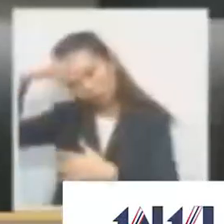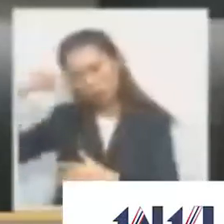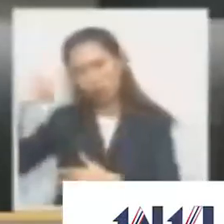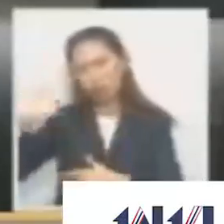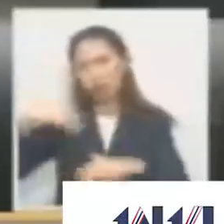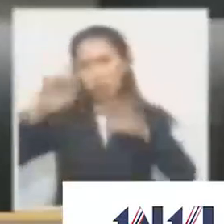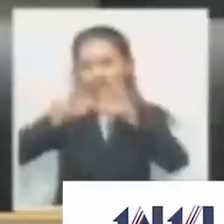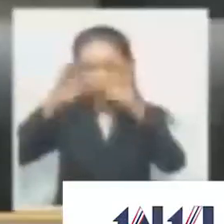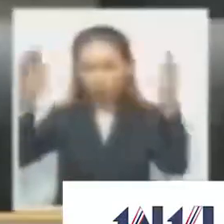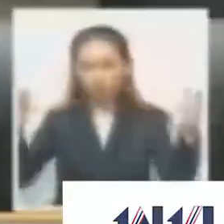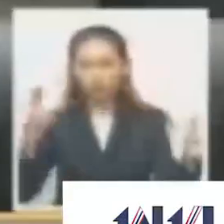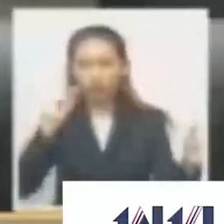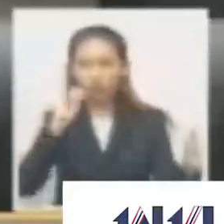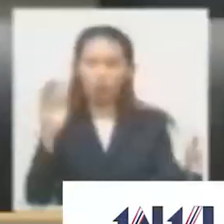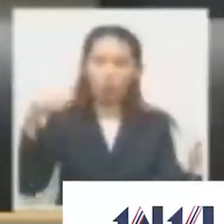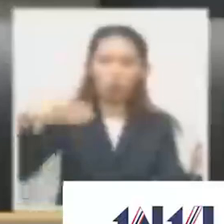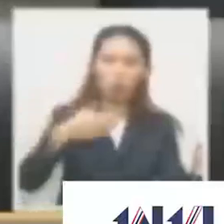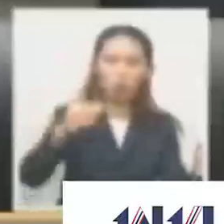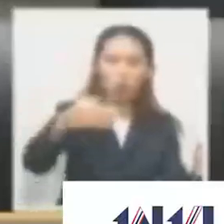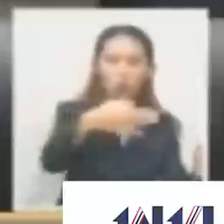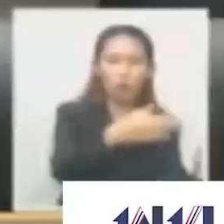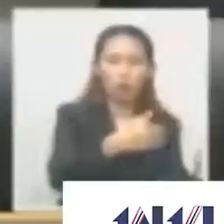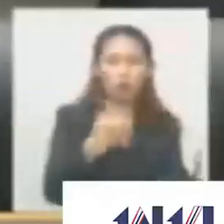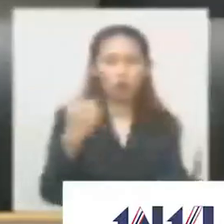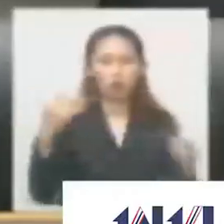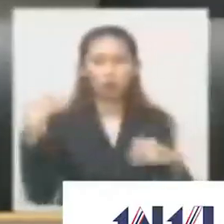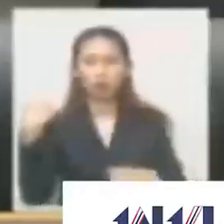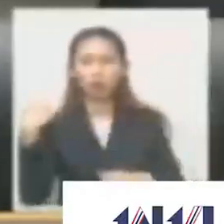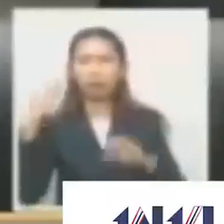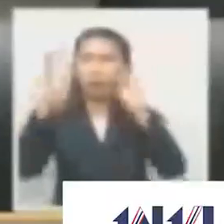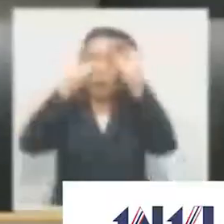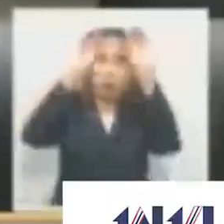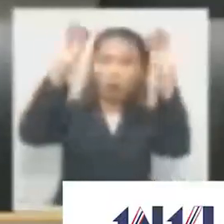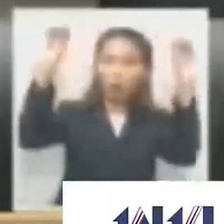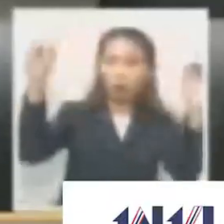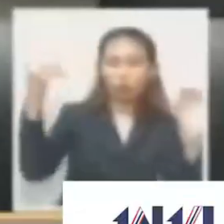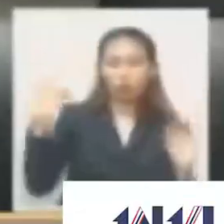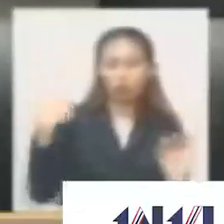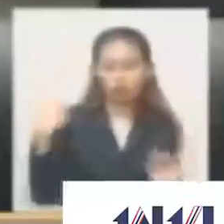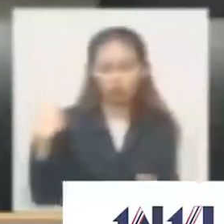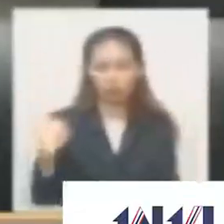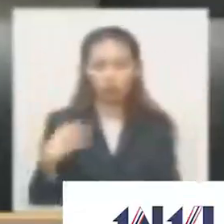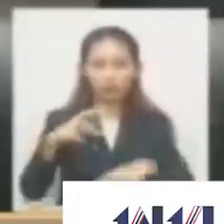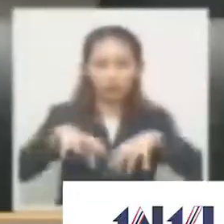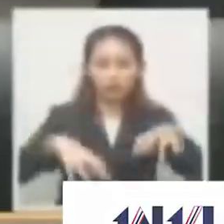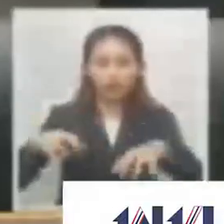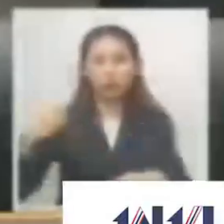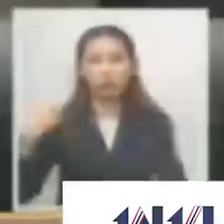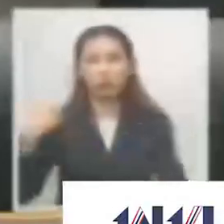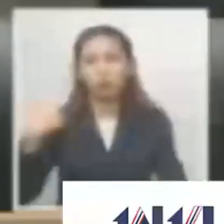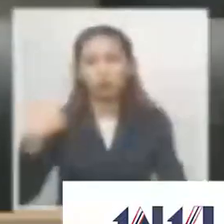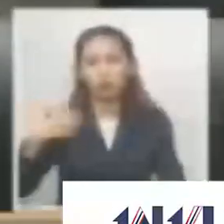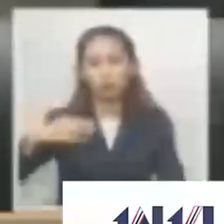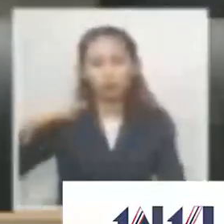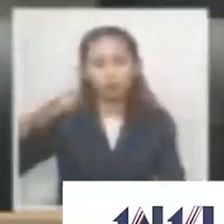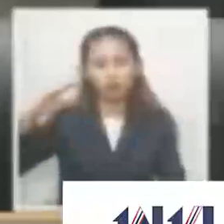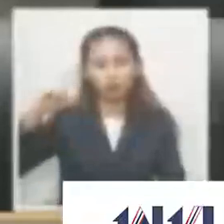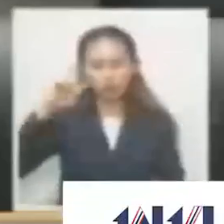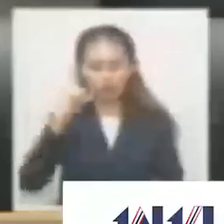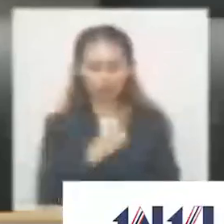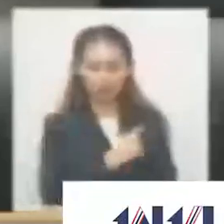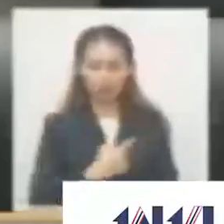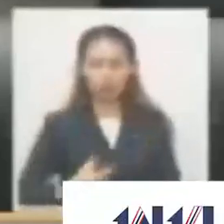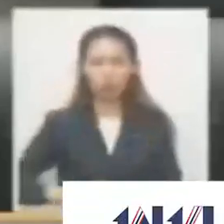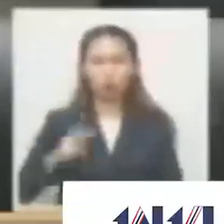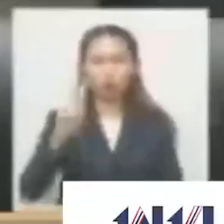วกเทศกาลดาราศาสตร์นะครับซึ่งเป็นจุดกำเนิดของรัชกาลที่4ที่ท่านมีประวัติศาสตร์ที่นั่นถ้